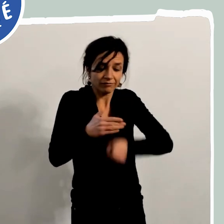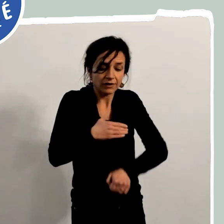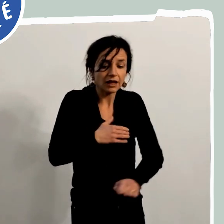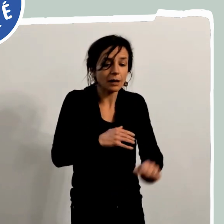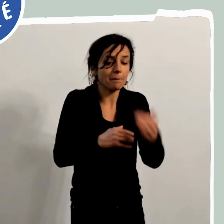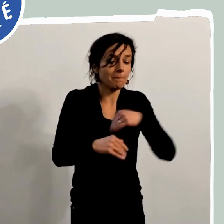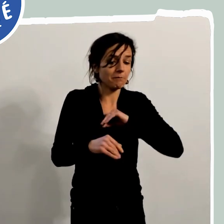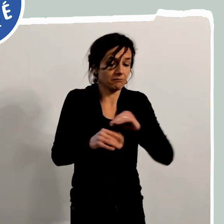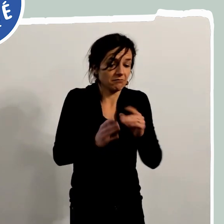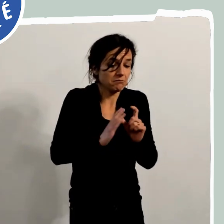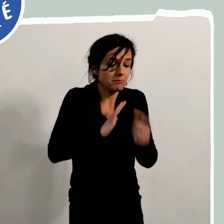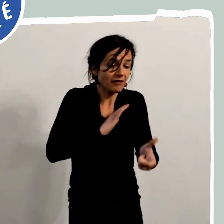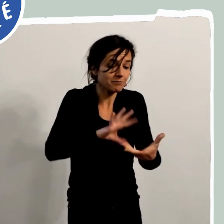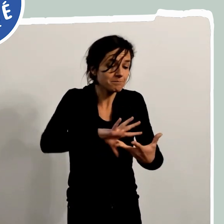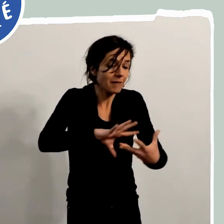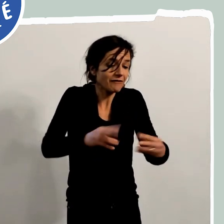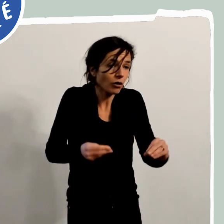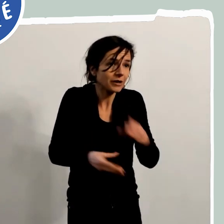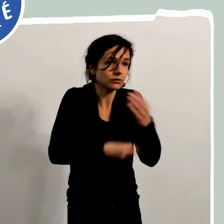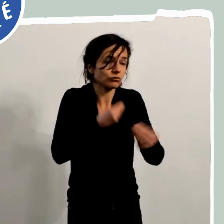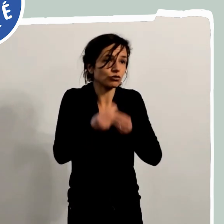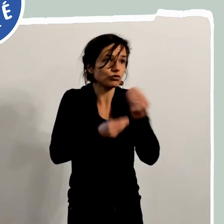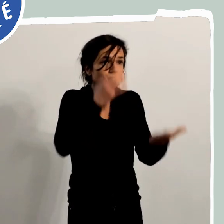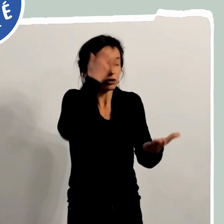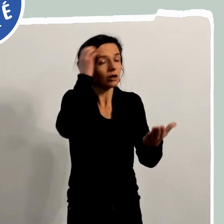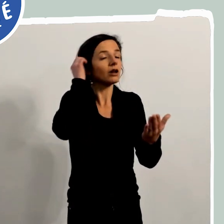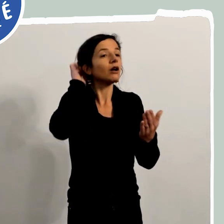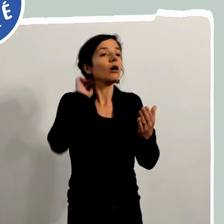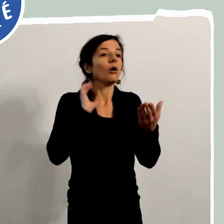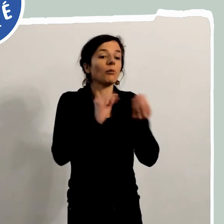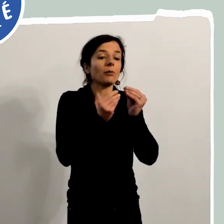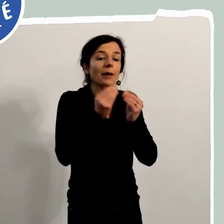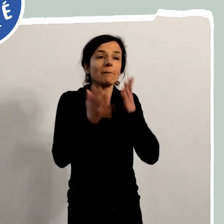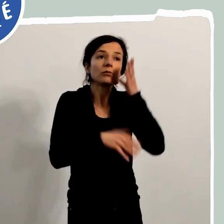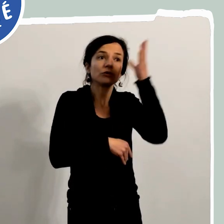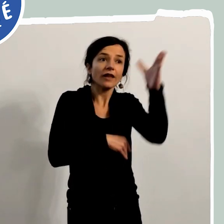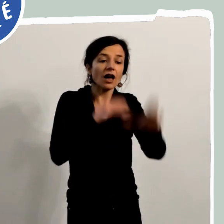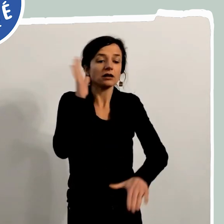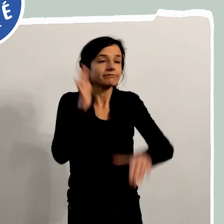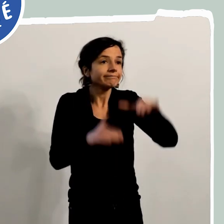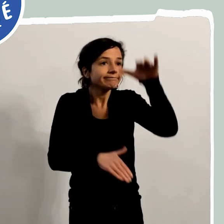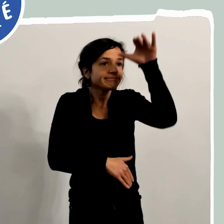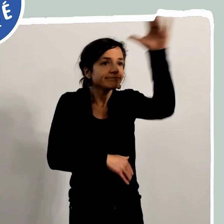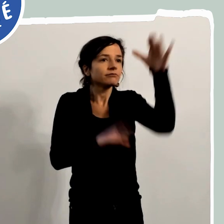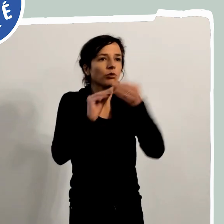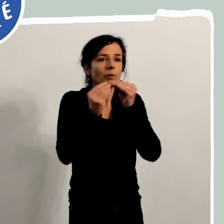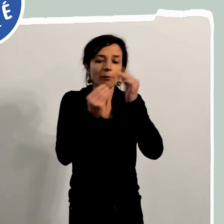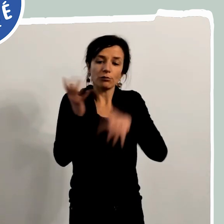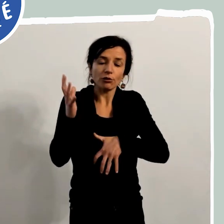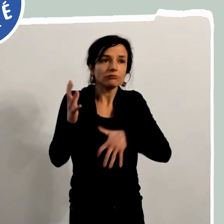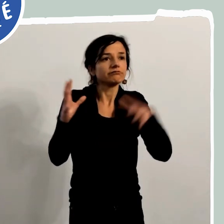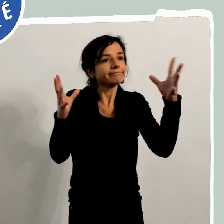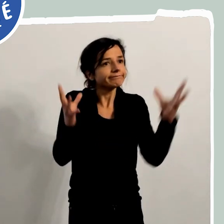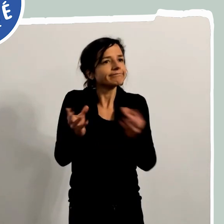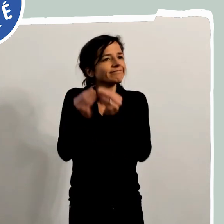malformations congénitales, des anomalies de migration des testicules, ou plus tard des problèmes de fertilité ou des problèmes de cancer testiculaire. Il y a un concept qui